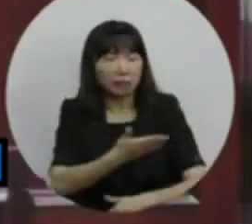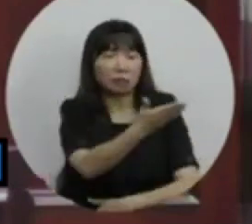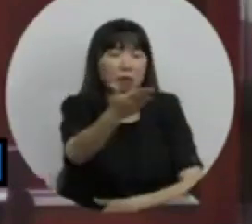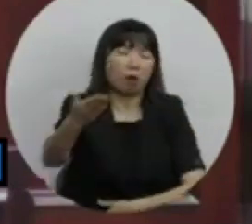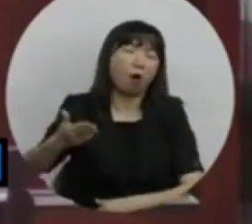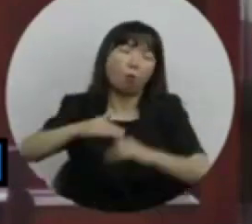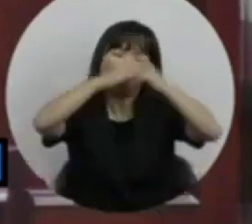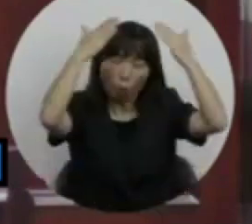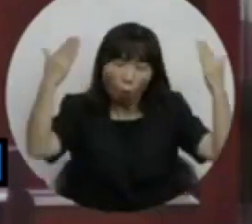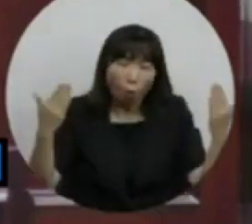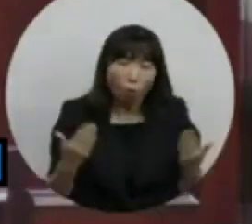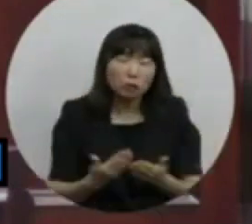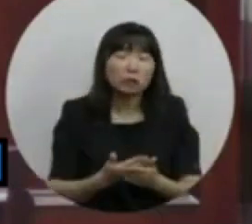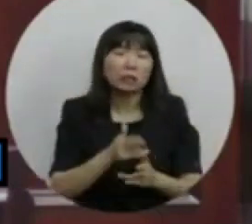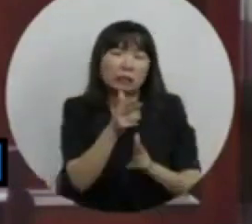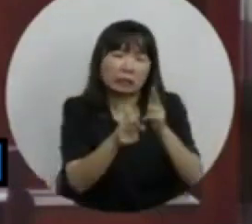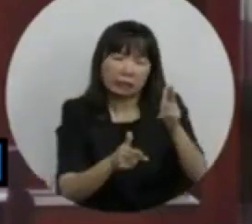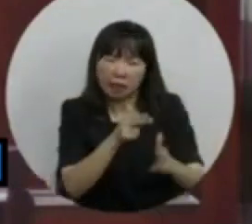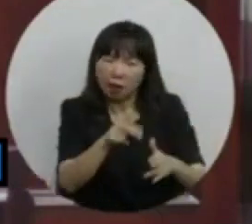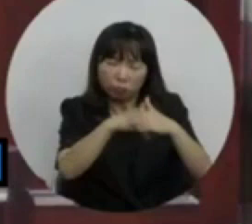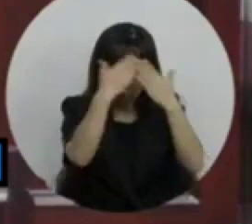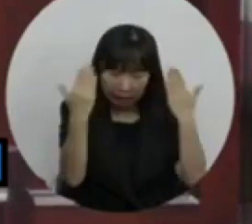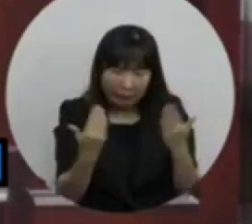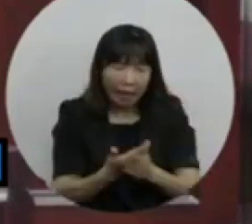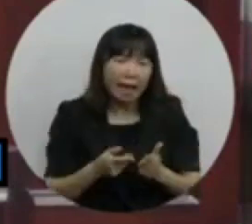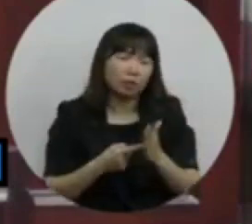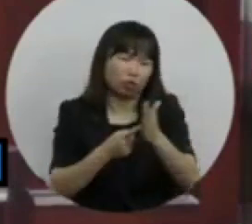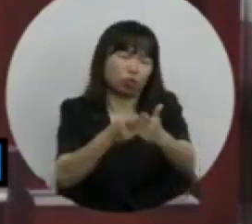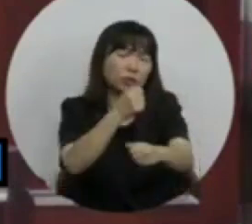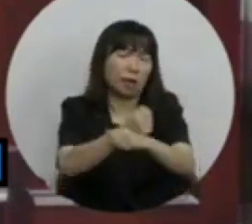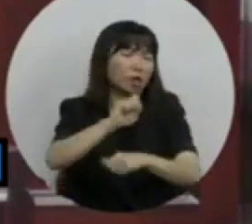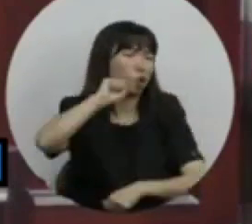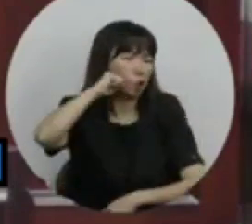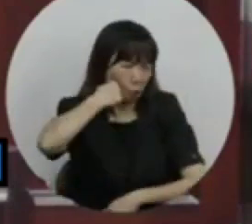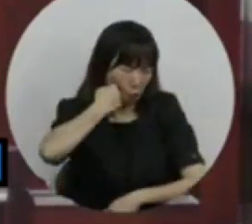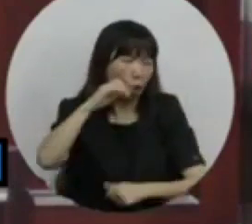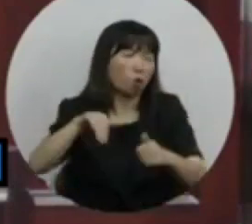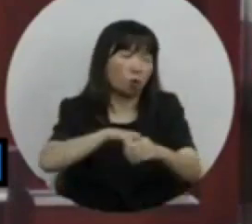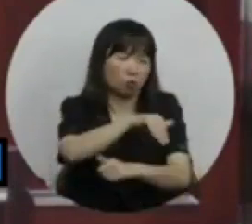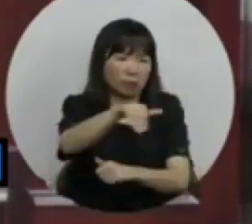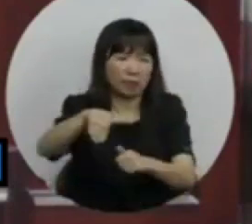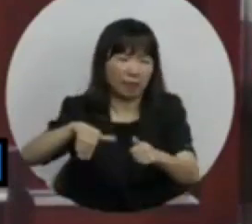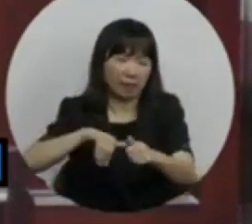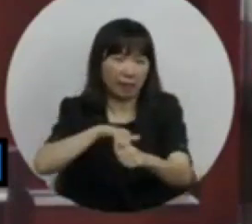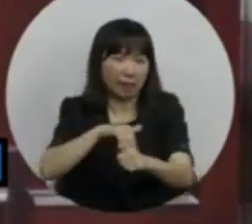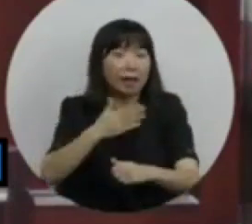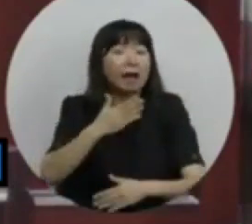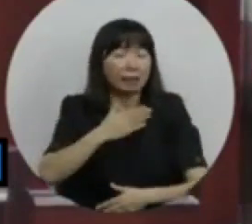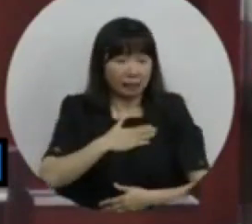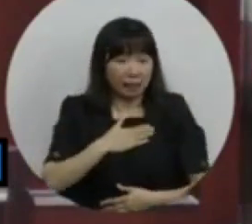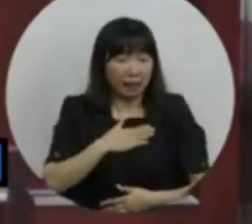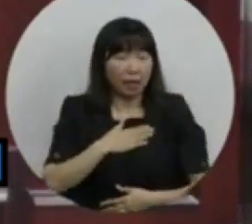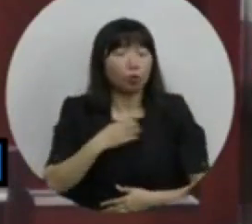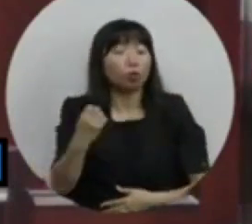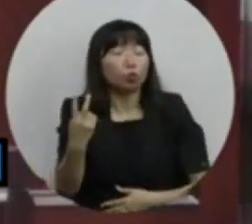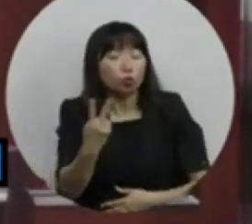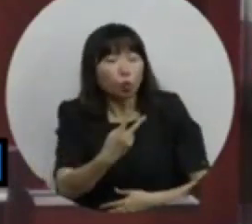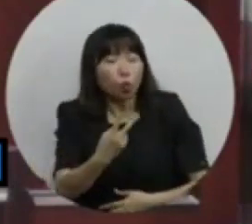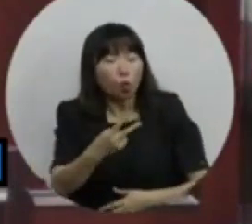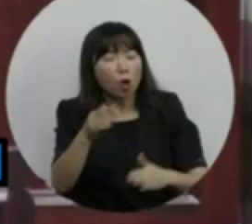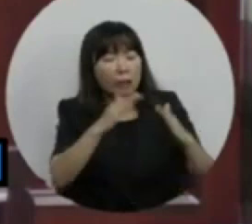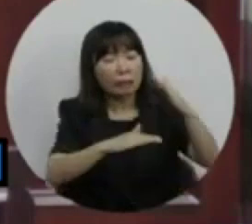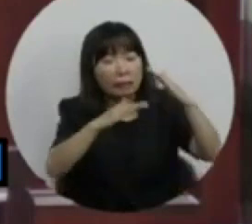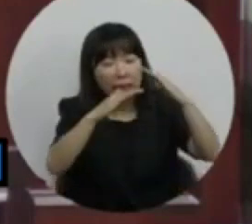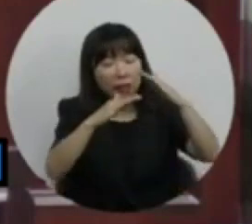모든 사업을 반영할 수 없는 아쉬운 상황 속에 있습니다. 저를 비롯한 여주시청 각